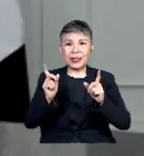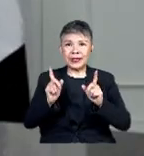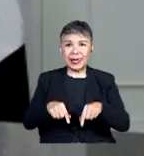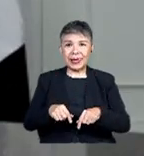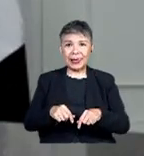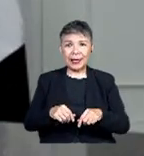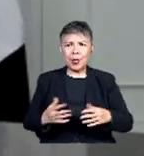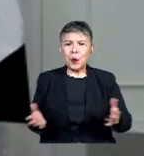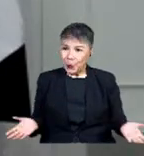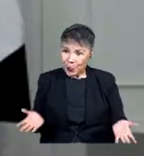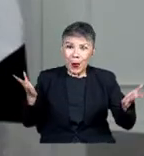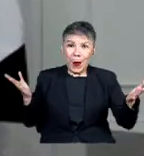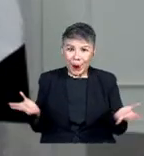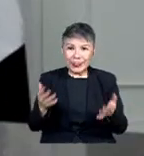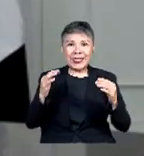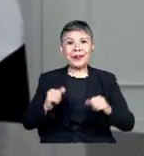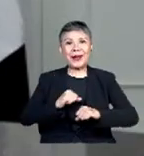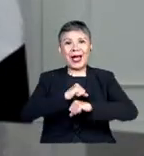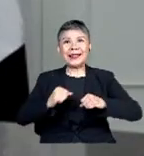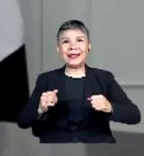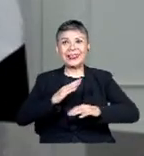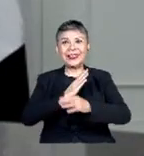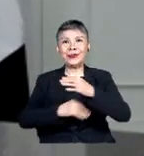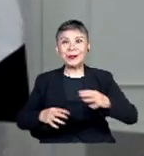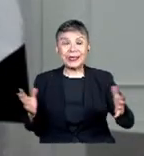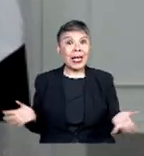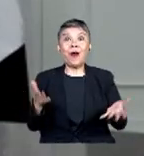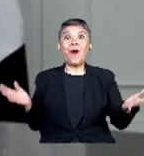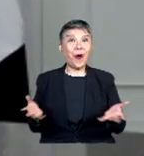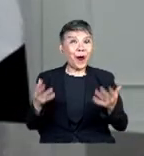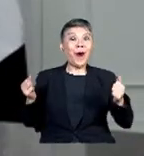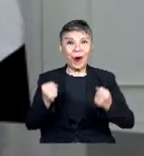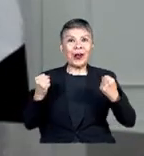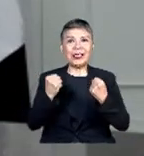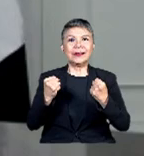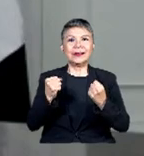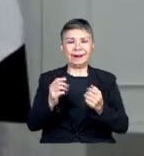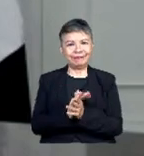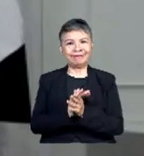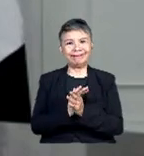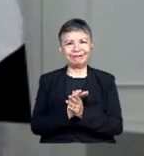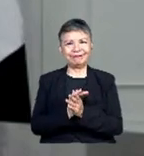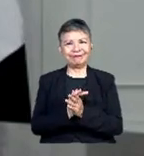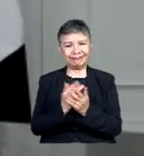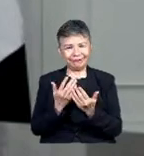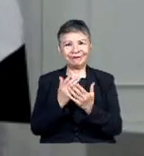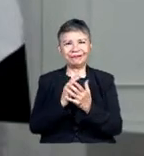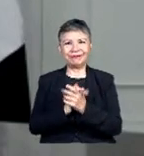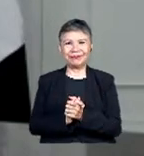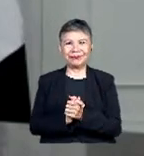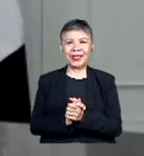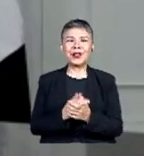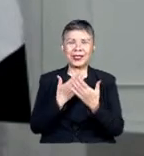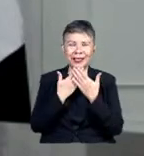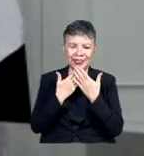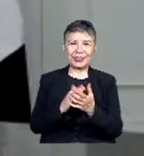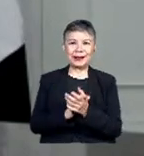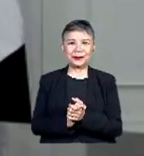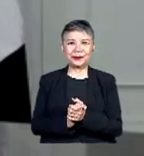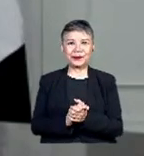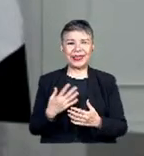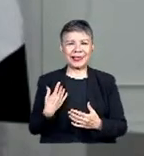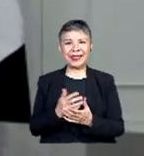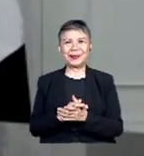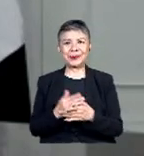menjadi penyemangat bagi para atlet-atlet yang akan berlaga di Peparnas. Saya kira itu saja